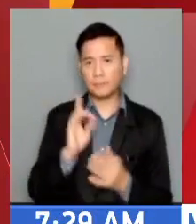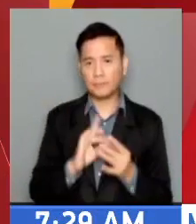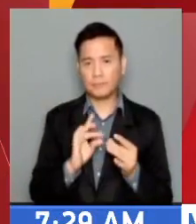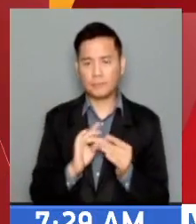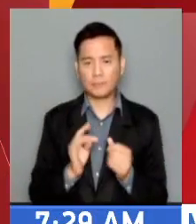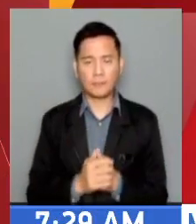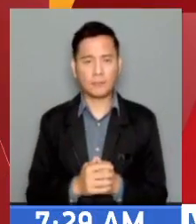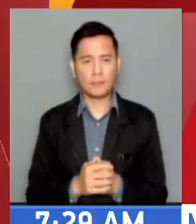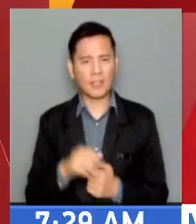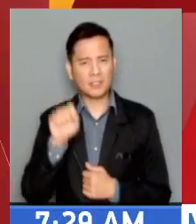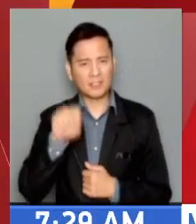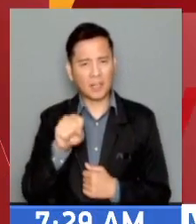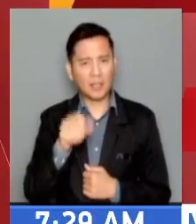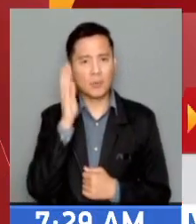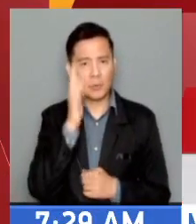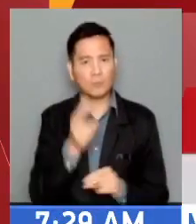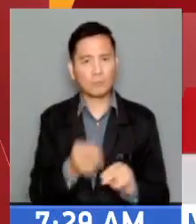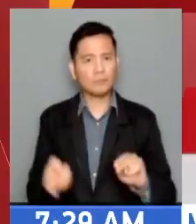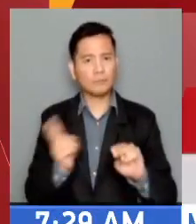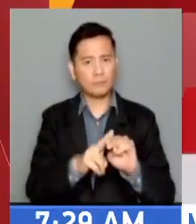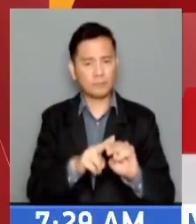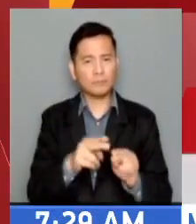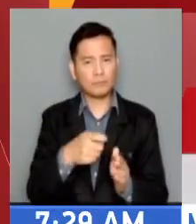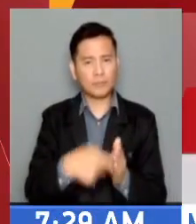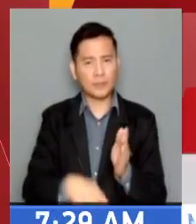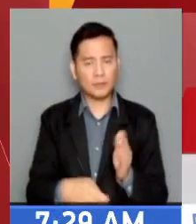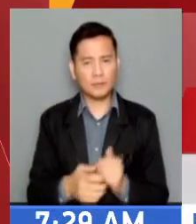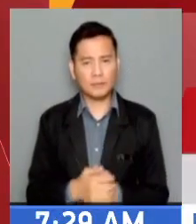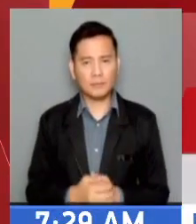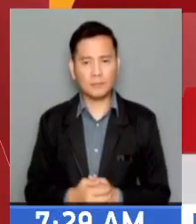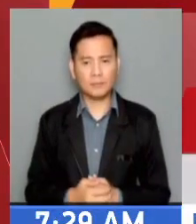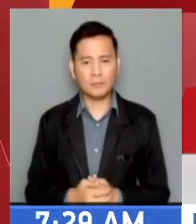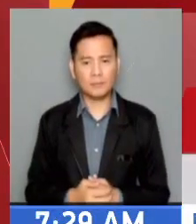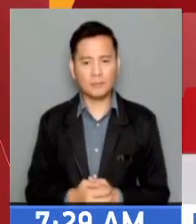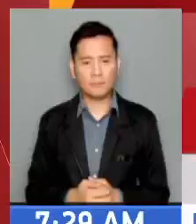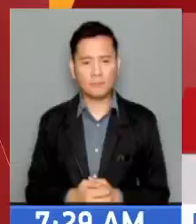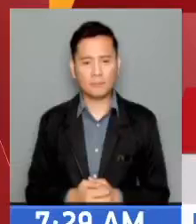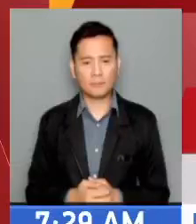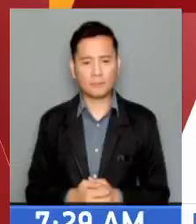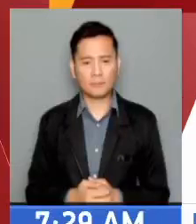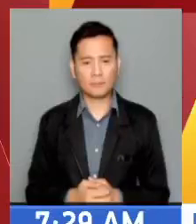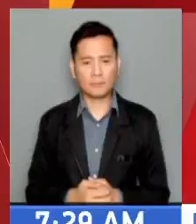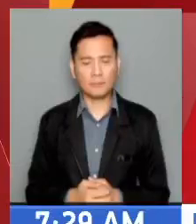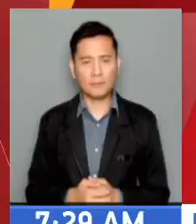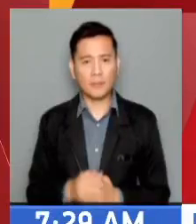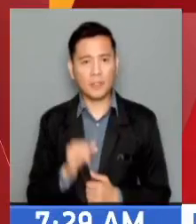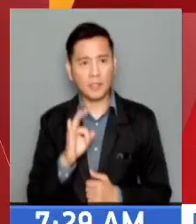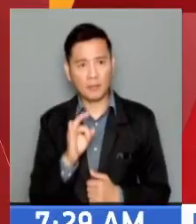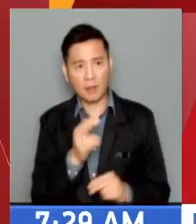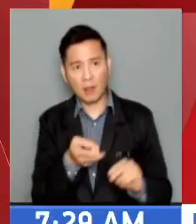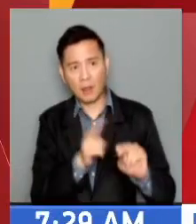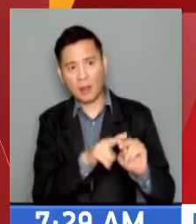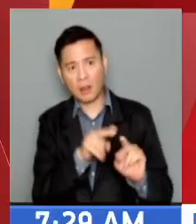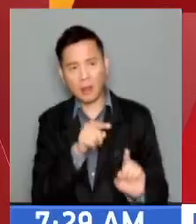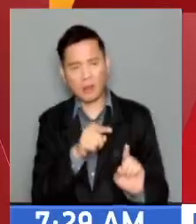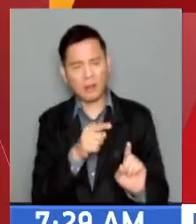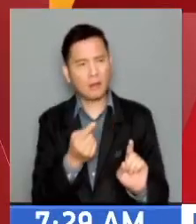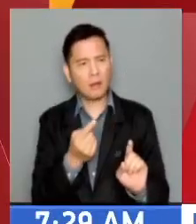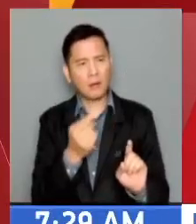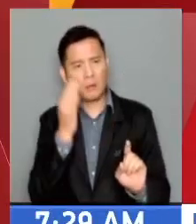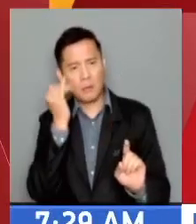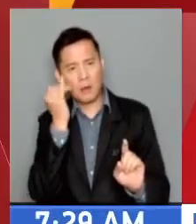ang namimili, naninibago lagi. Naninibago lagi pag namili sila. Bakit daw ganun? Taas naman. Tapos